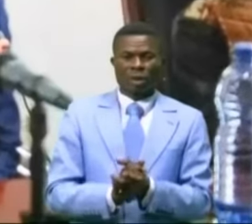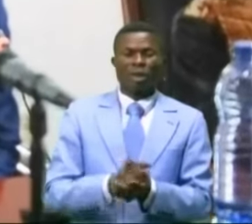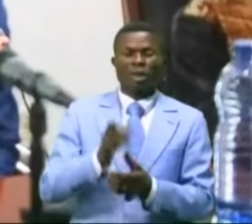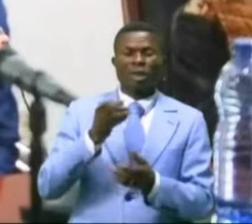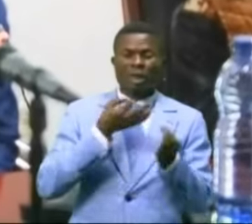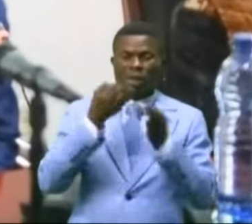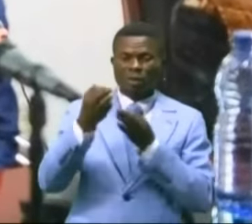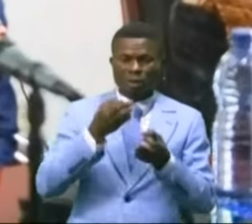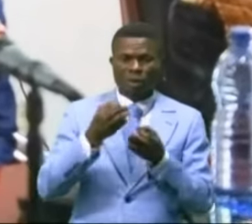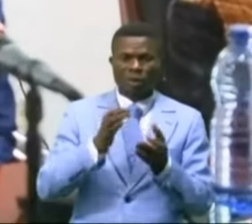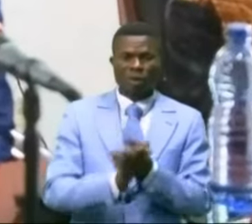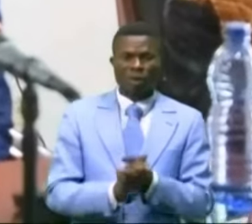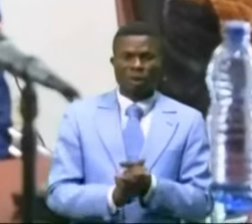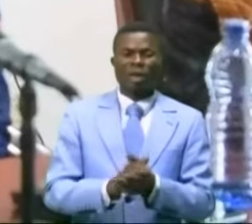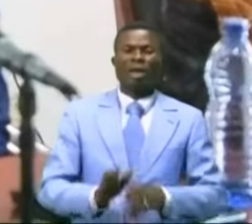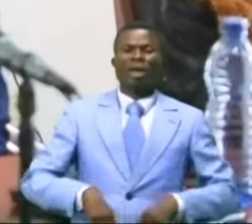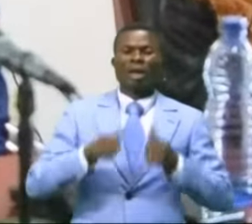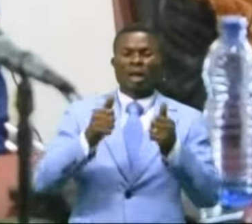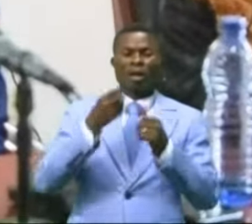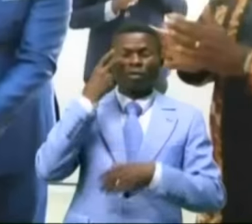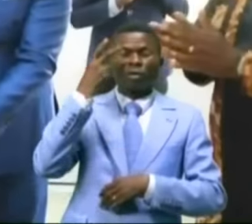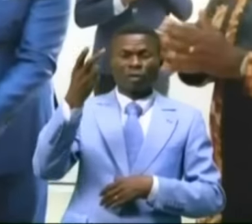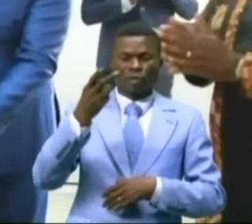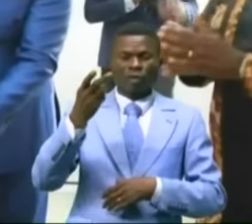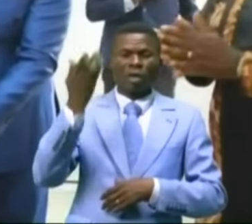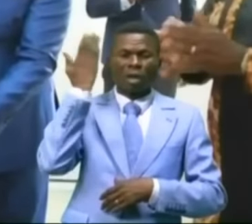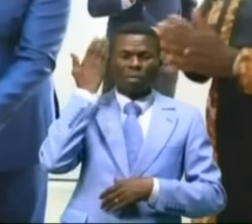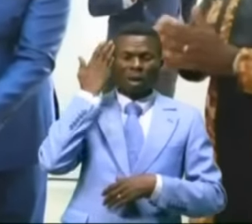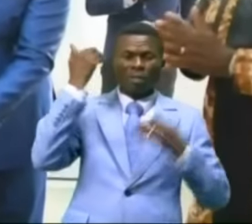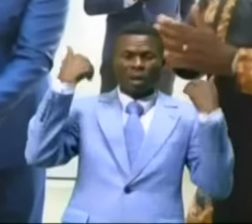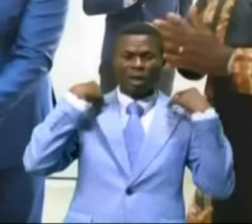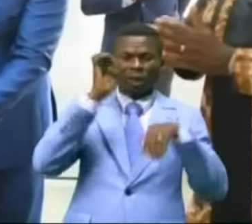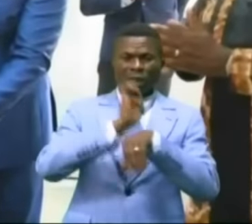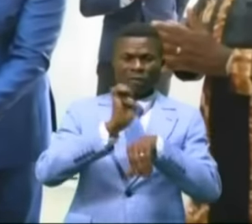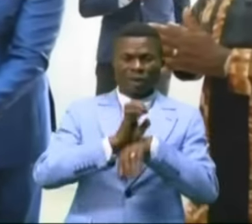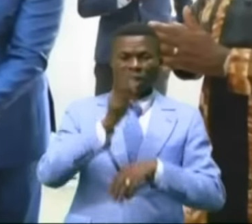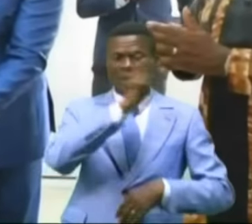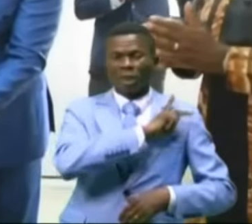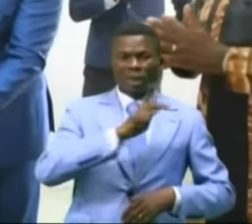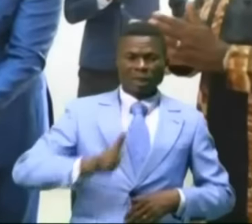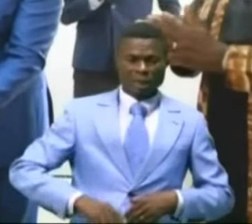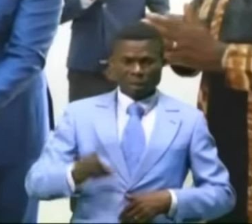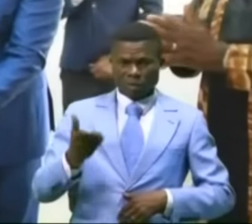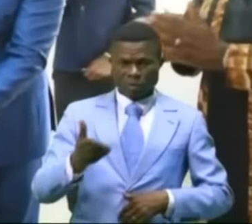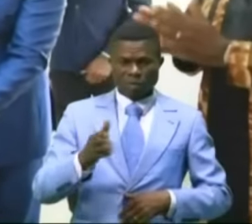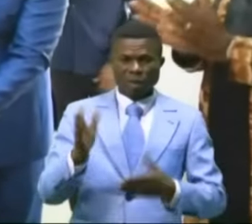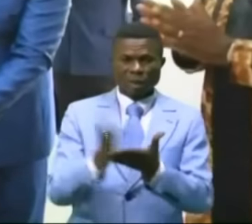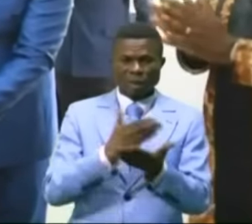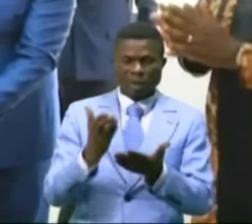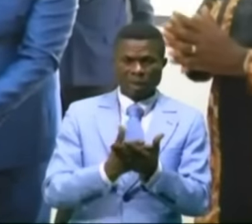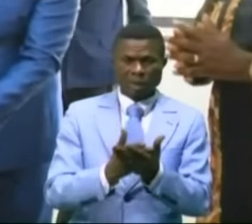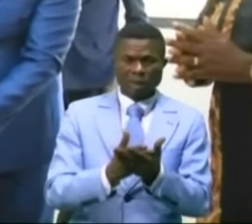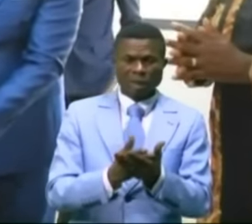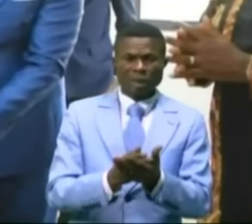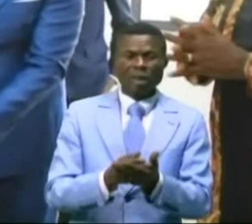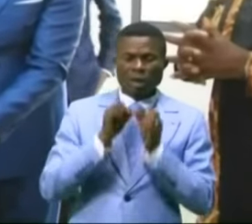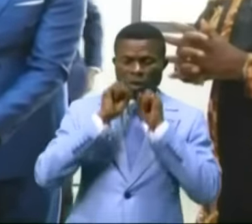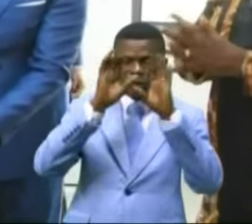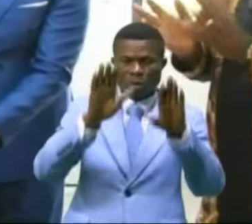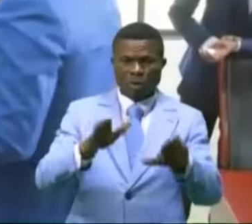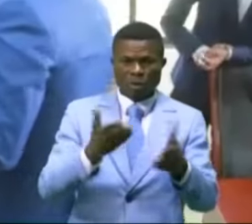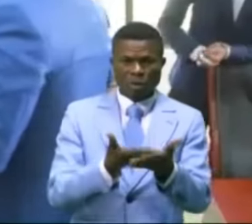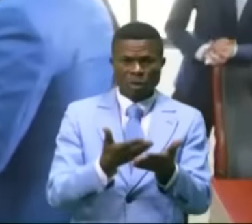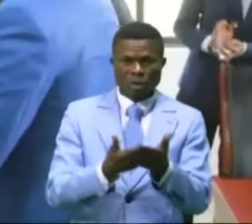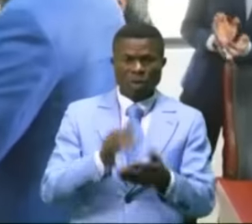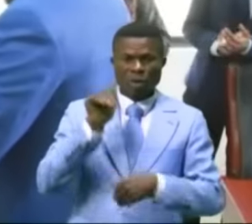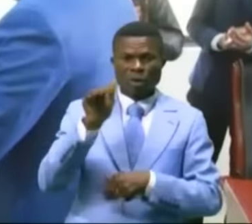retrace les parcours et la vision de ce grand homme d'Afrique, Simon Kimbangu. Un livre porté sur les fonts baptismaux par